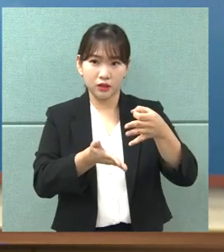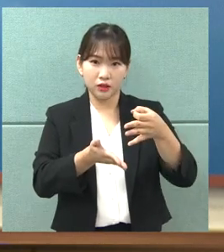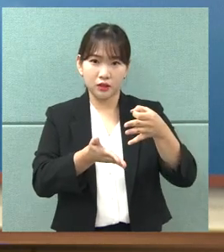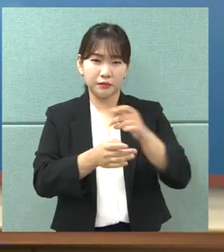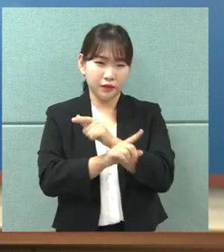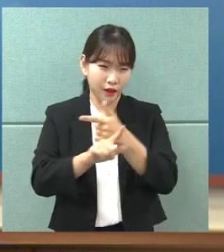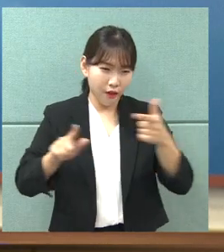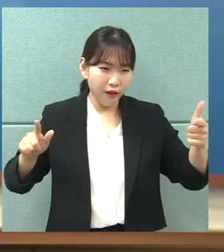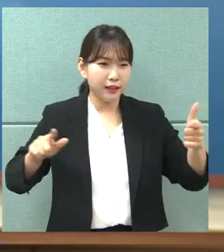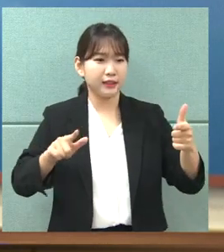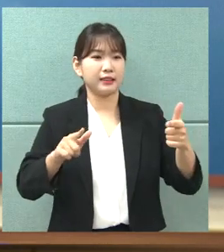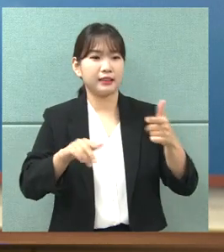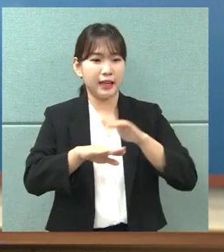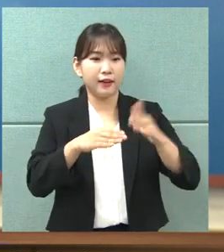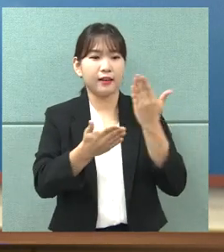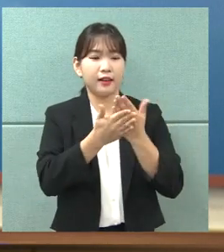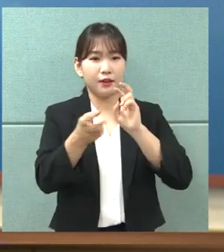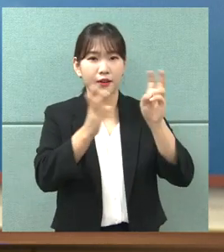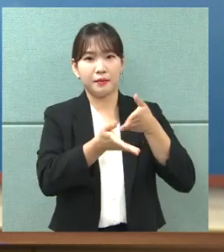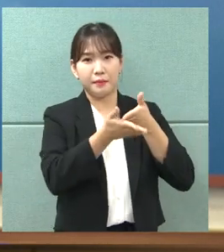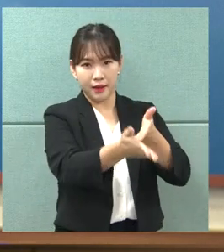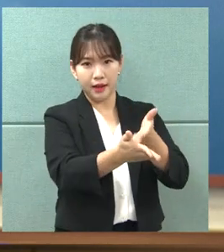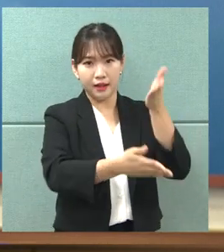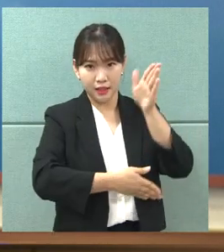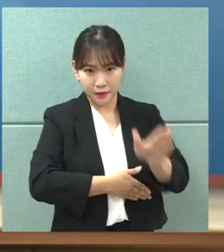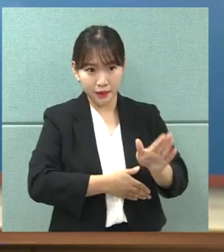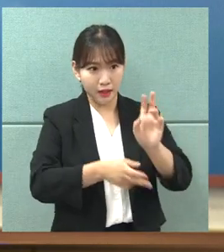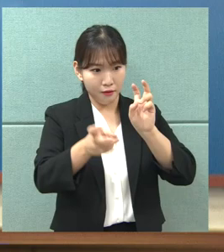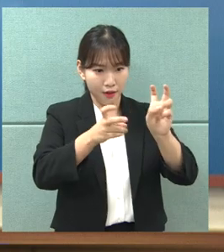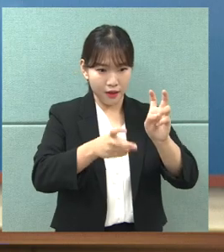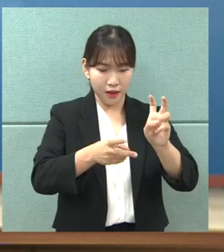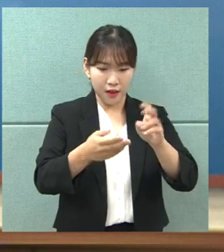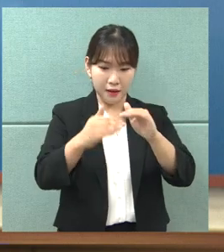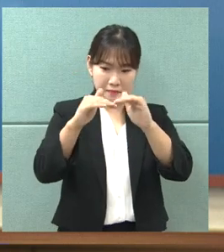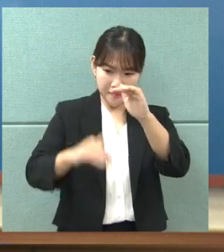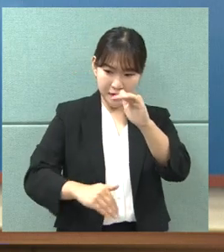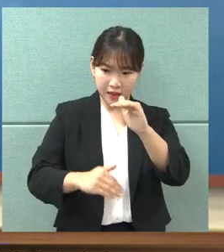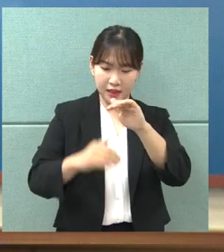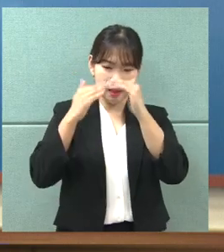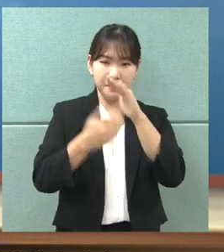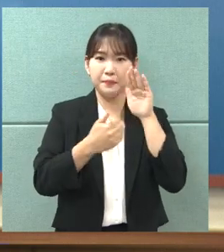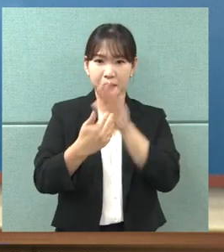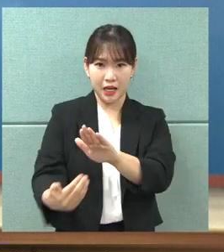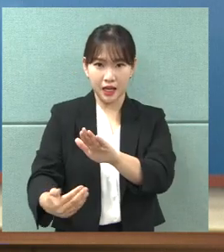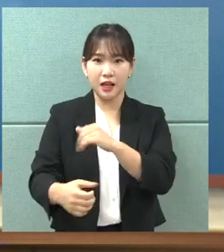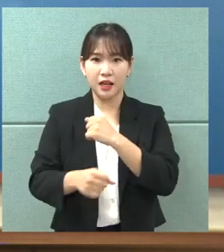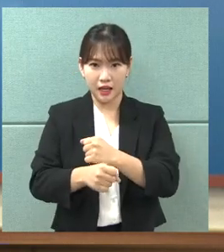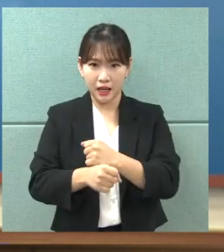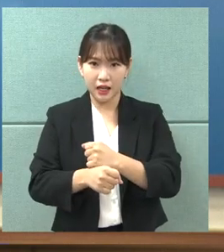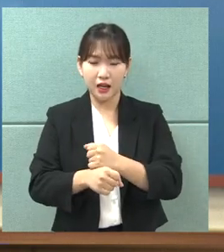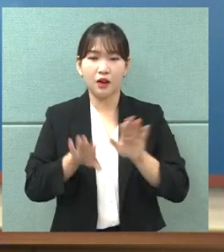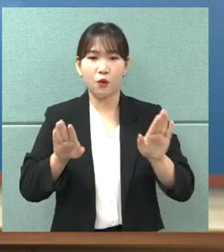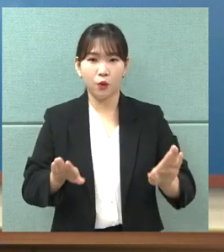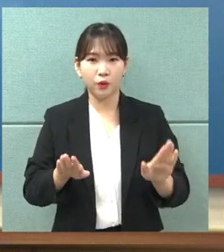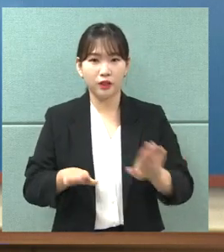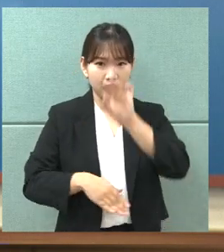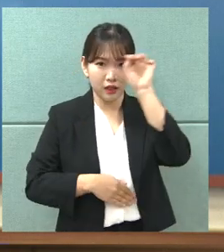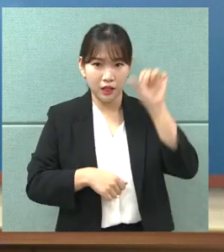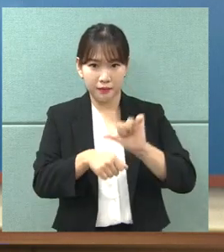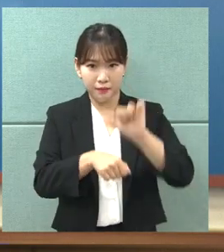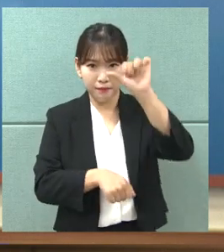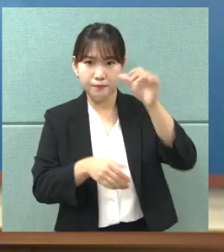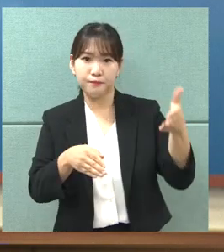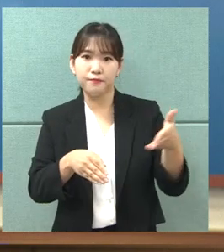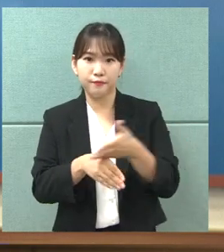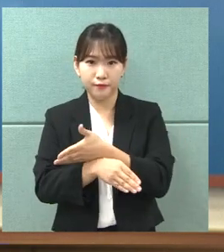등을 회사 측에 요구하였으나 회사 측에서 수용하지 않아 오늘 새벽 5시부터